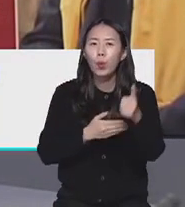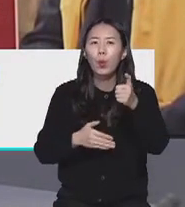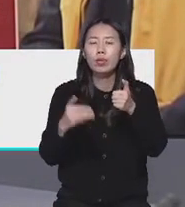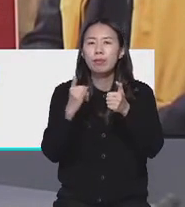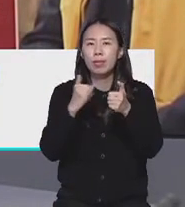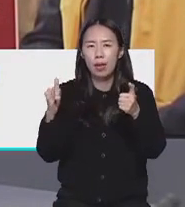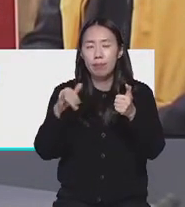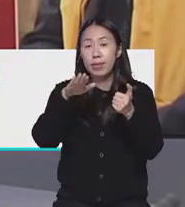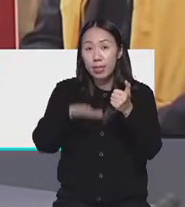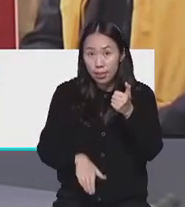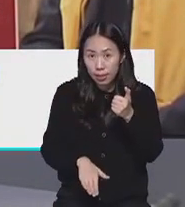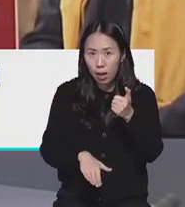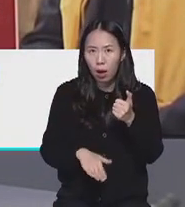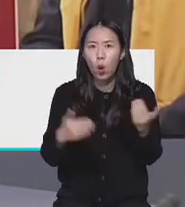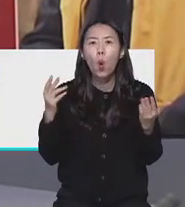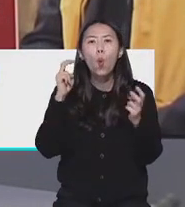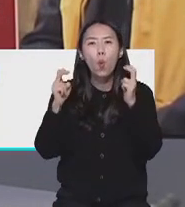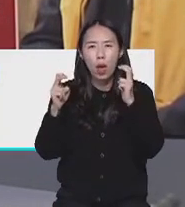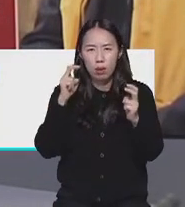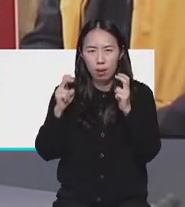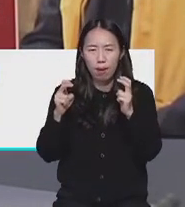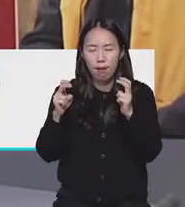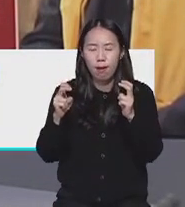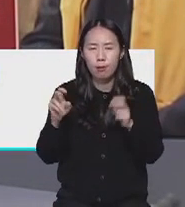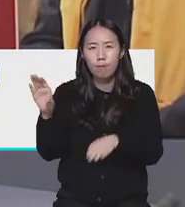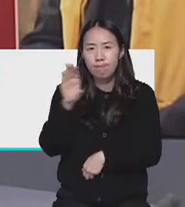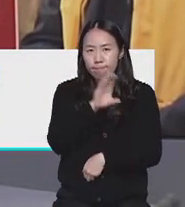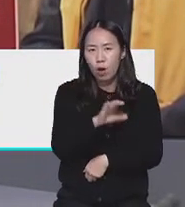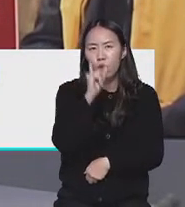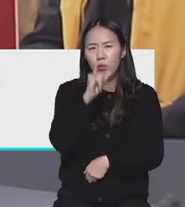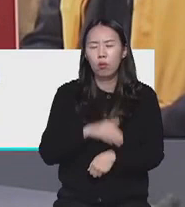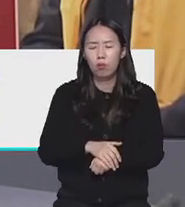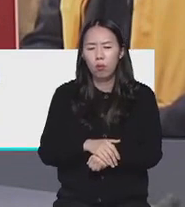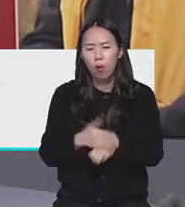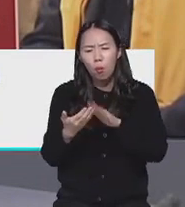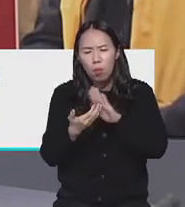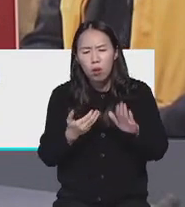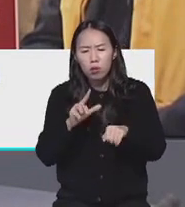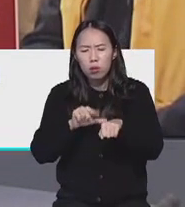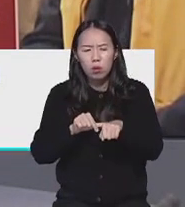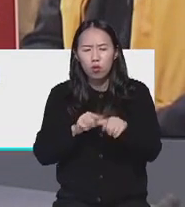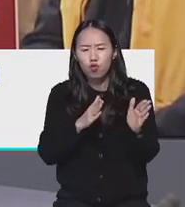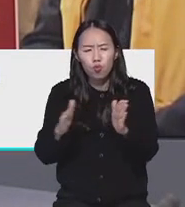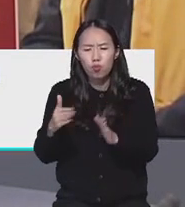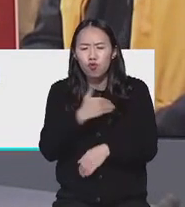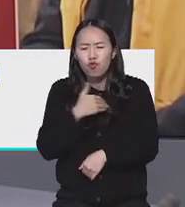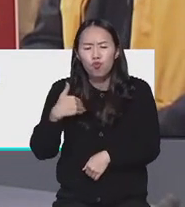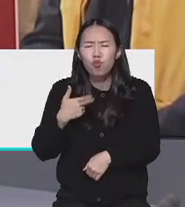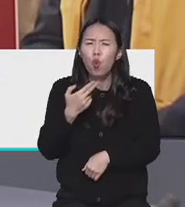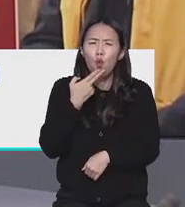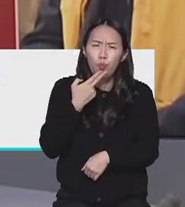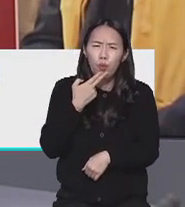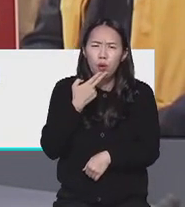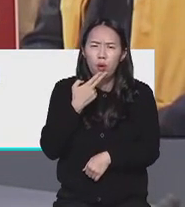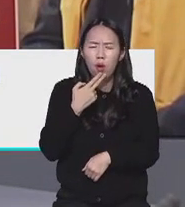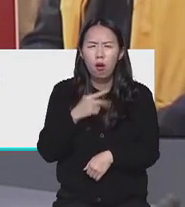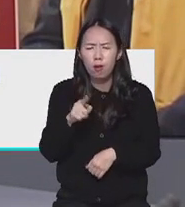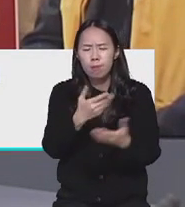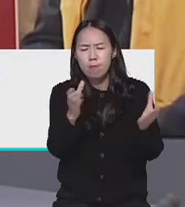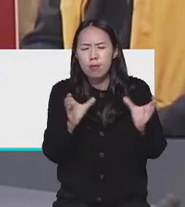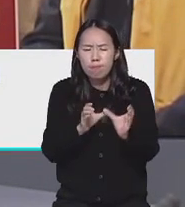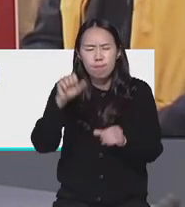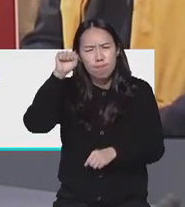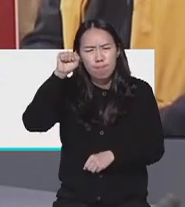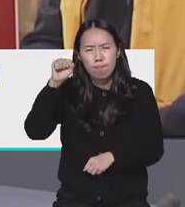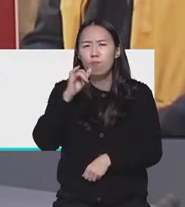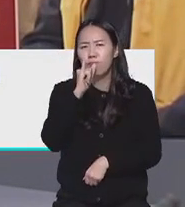적용됩니다. 하지만 중소기업들은 충분한 준비 없는 법 적용이 경제활동을 위축시키고 있다며 집단 반발하고 있습니다. 박성호